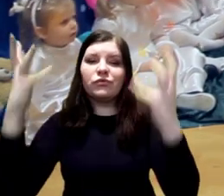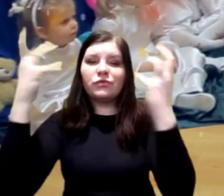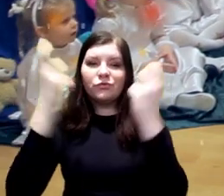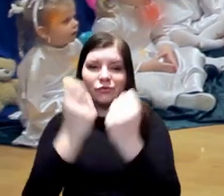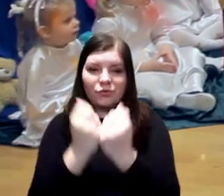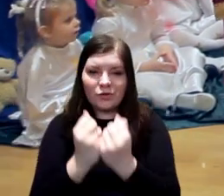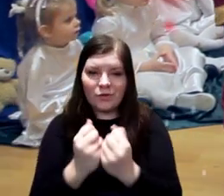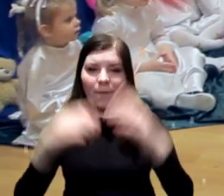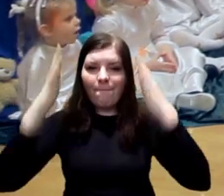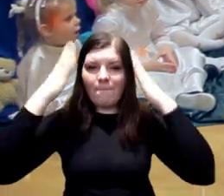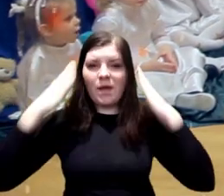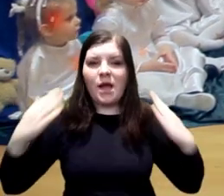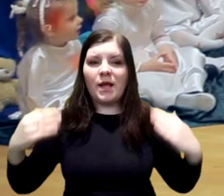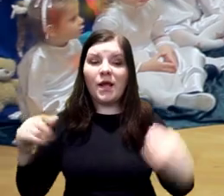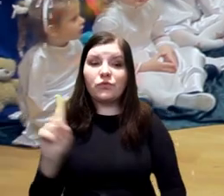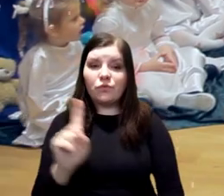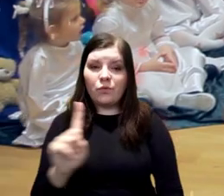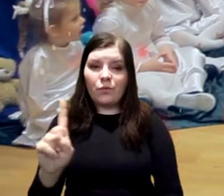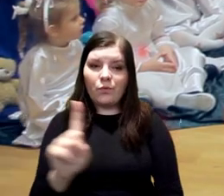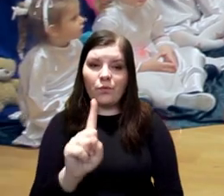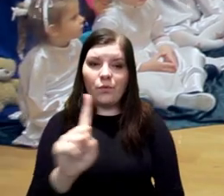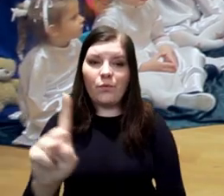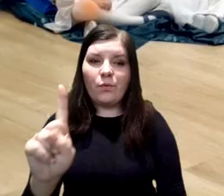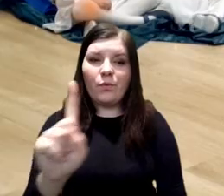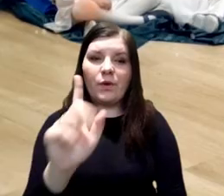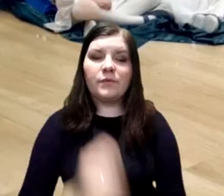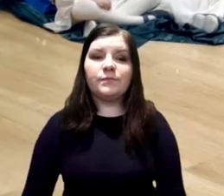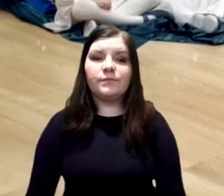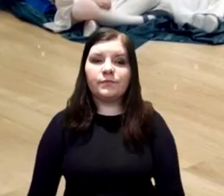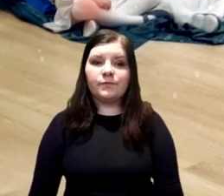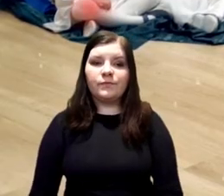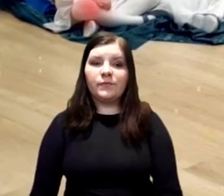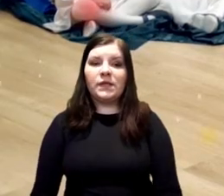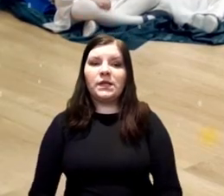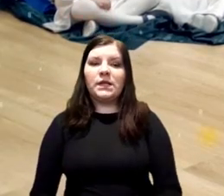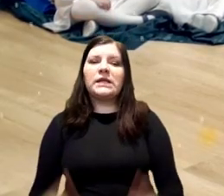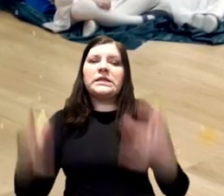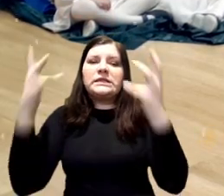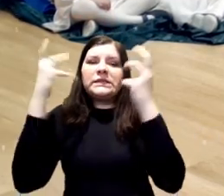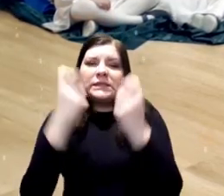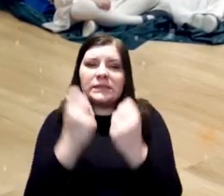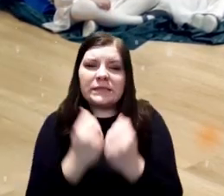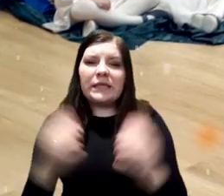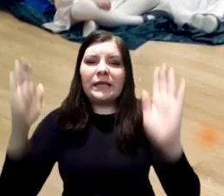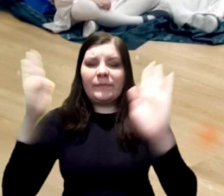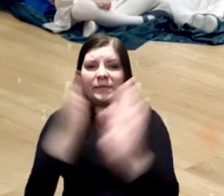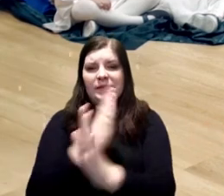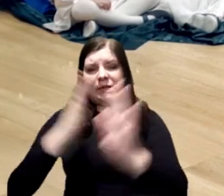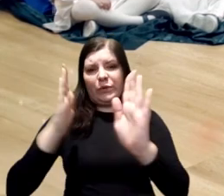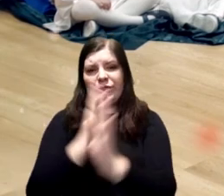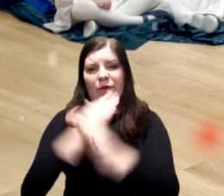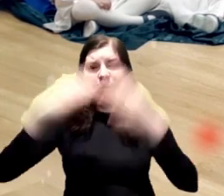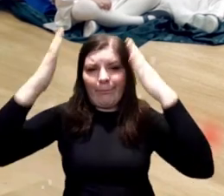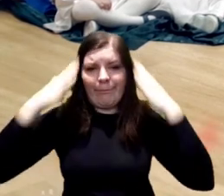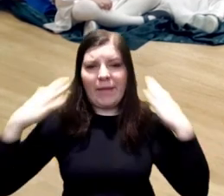fajnych przedsięwzięć. No właśnie to pierwsze takie migające przedsięwzięcia. Czy planujecie kolejne? To chcielibyśmy bardzo. Mamy nadzieję, że